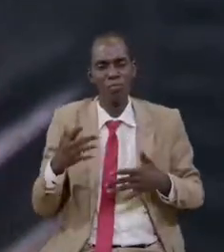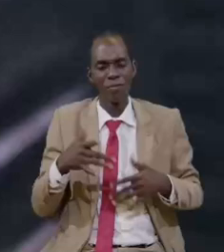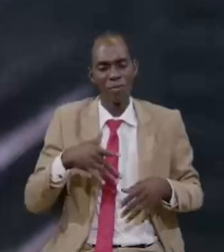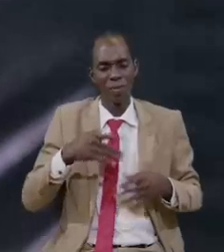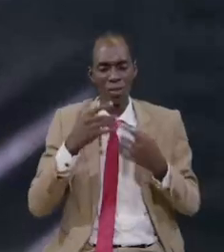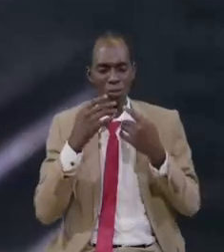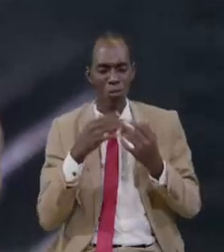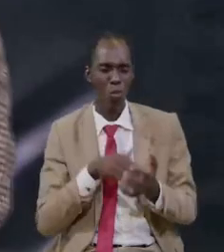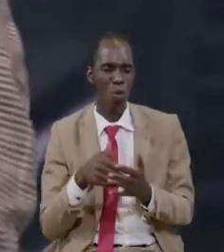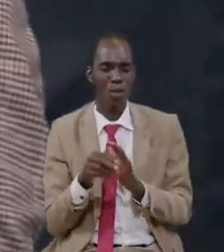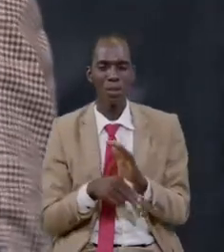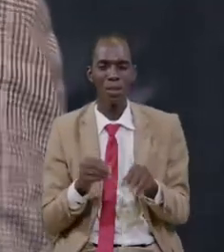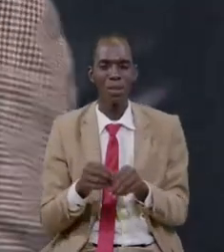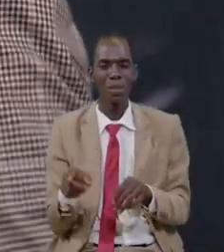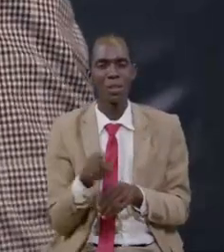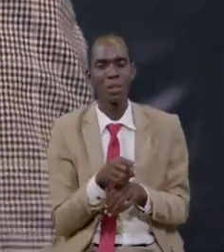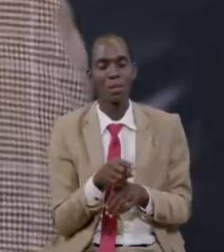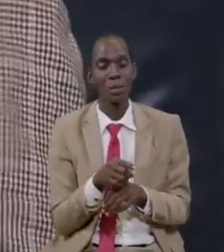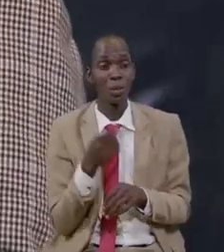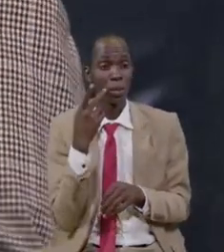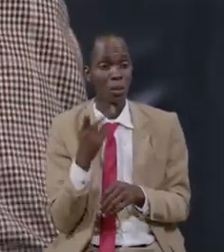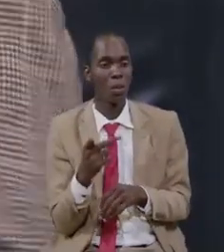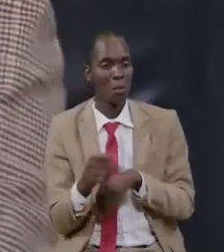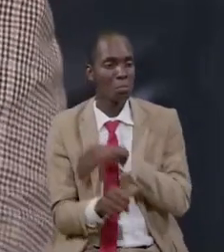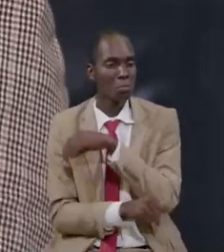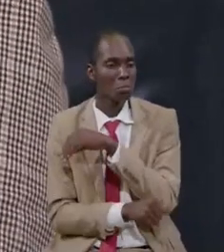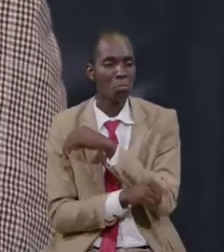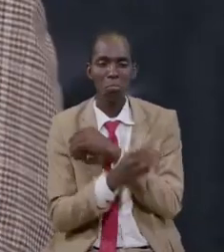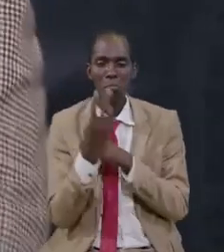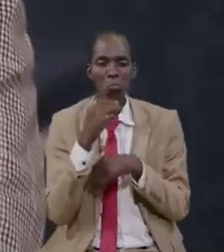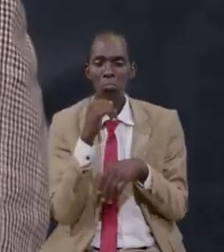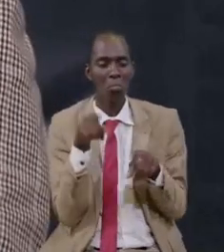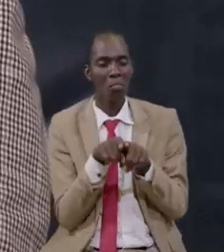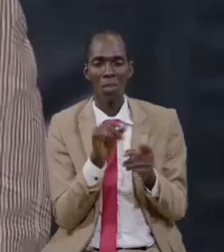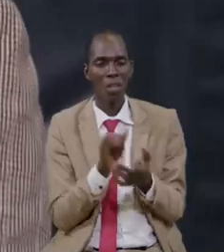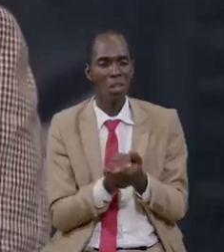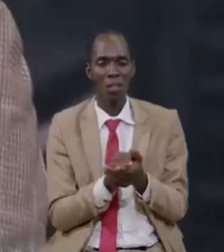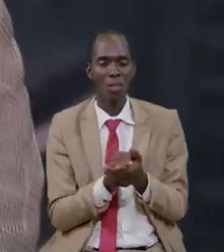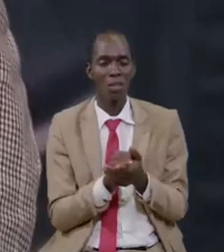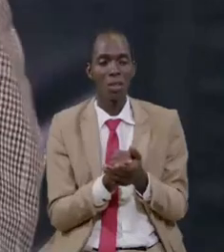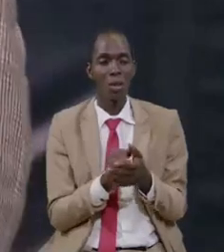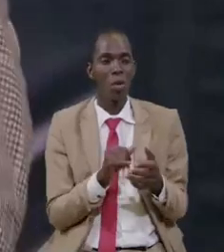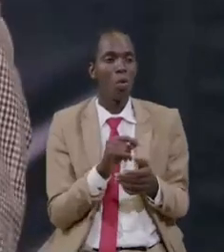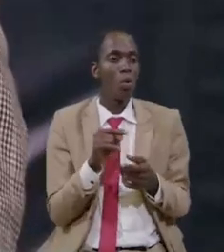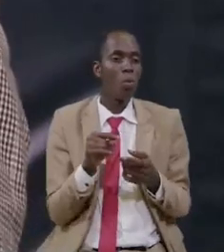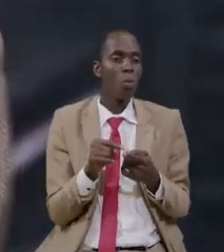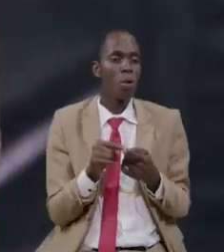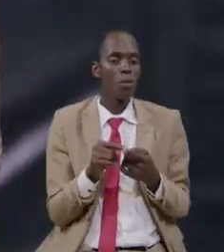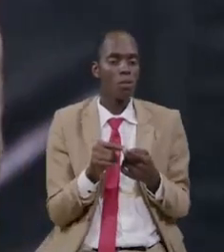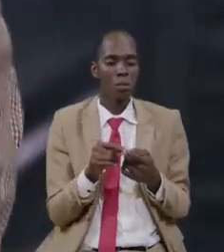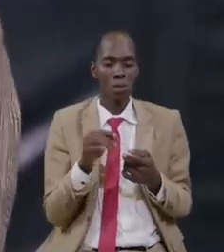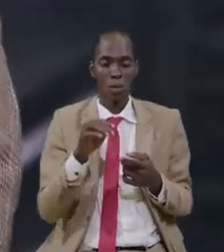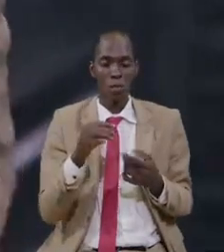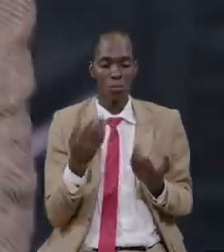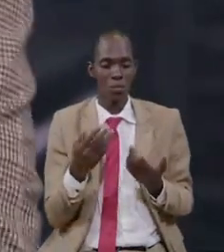aujourd'hui. Parce que vous voyez, Abraham n'était pas comme ça. Émotionnellement, bien portant,